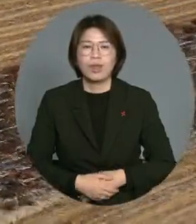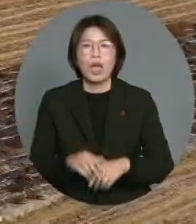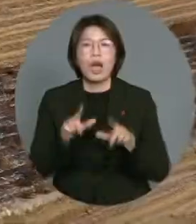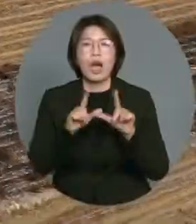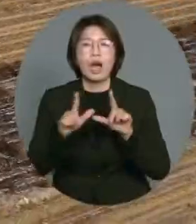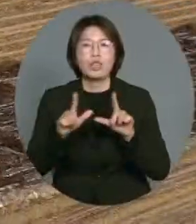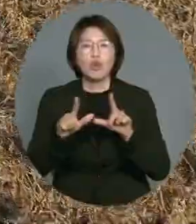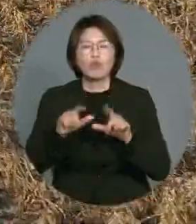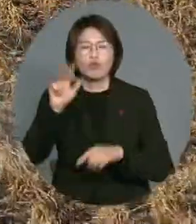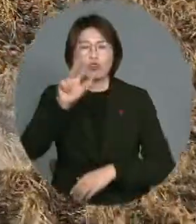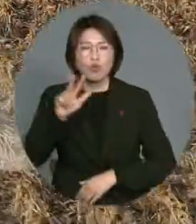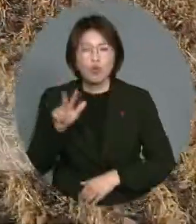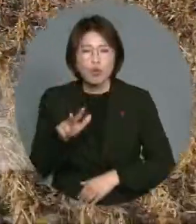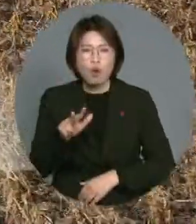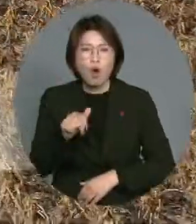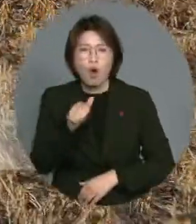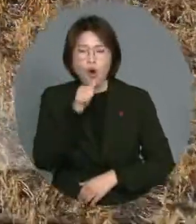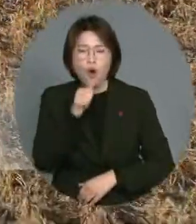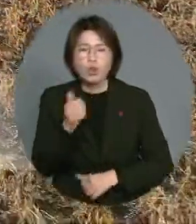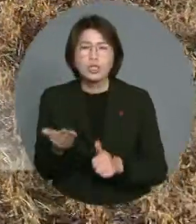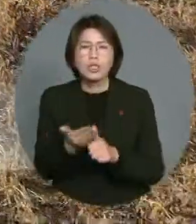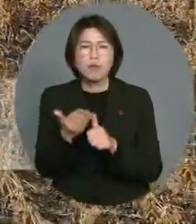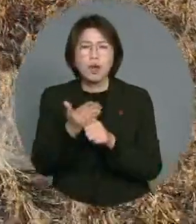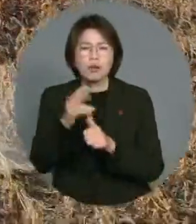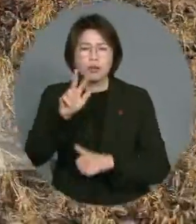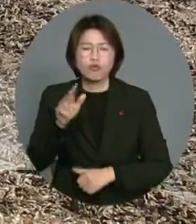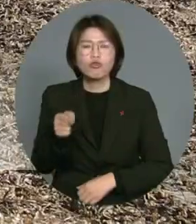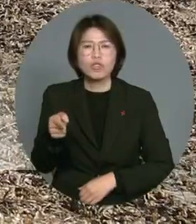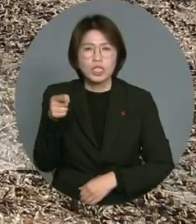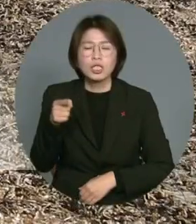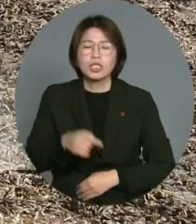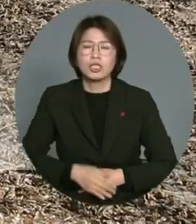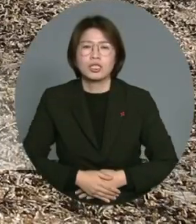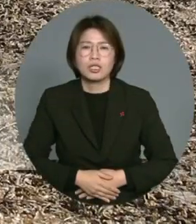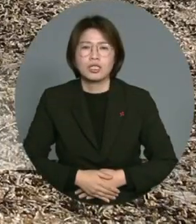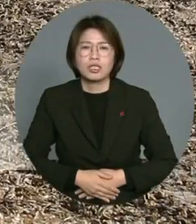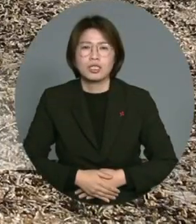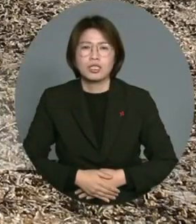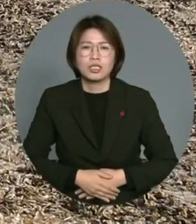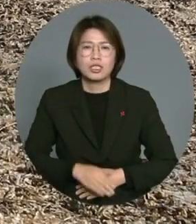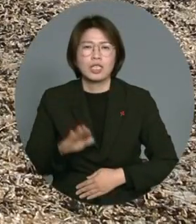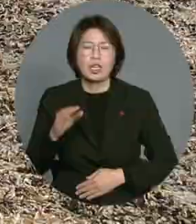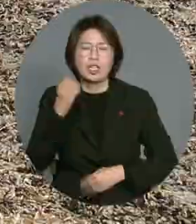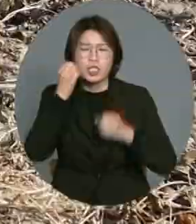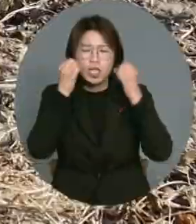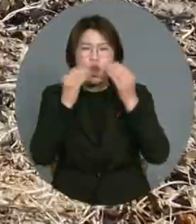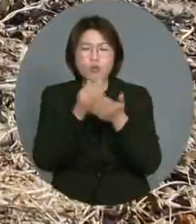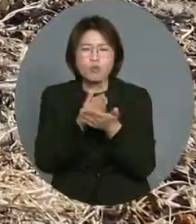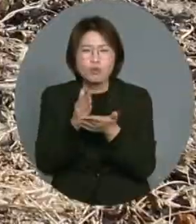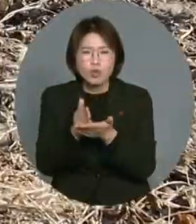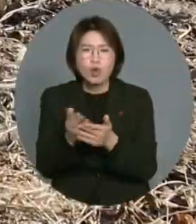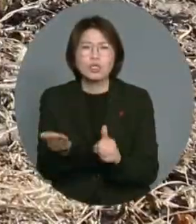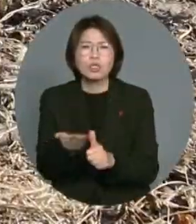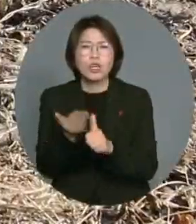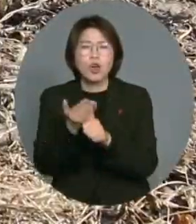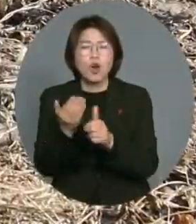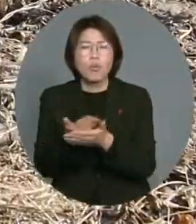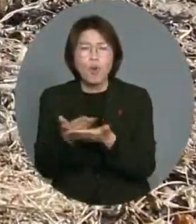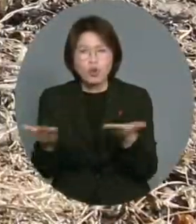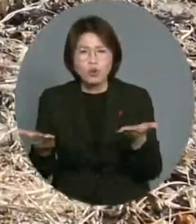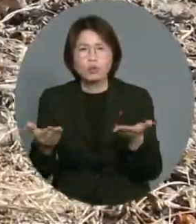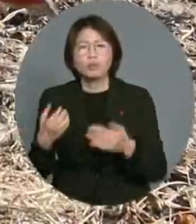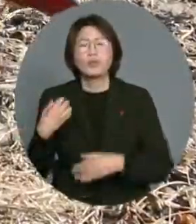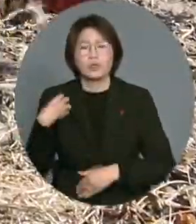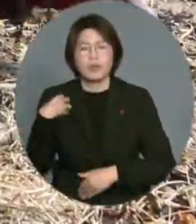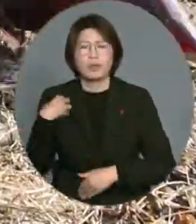안동은 전국에서 콩을 가장 많이 재배하는 주산지입니다. 최근엔 신품종 재배는 물론 보급의 전진기지